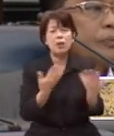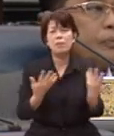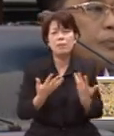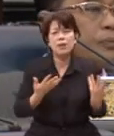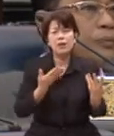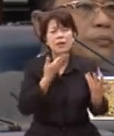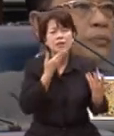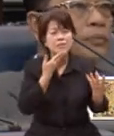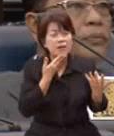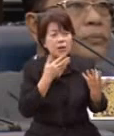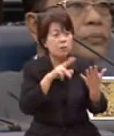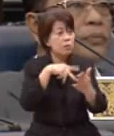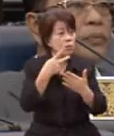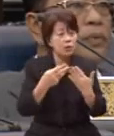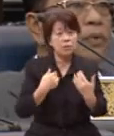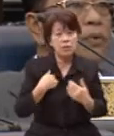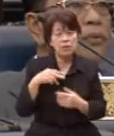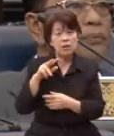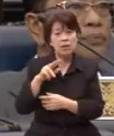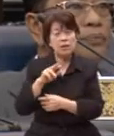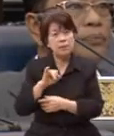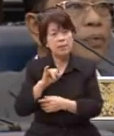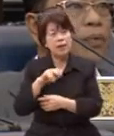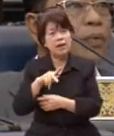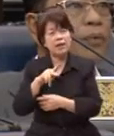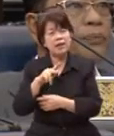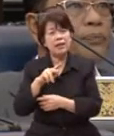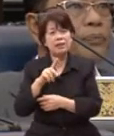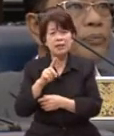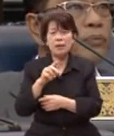program di n ini